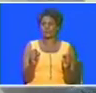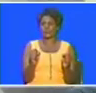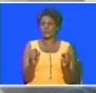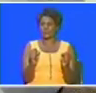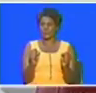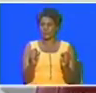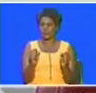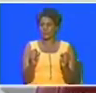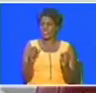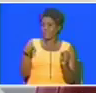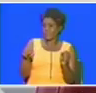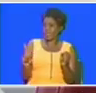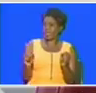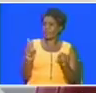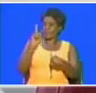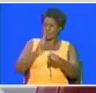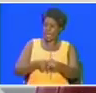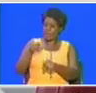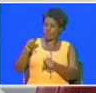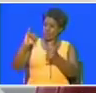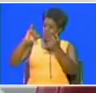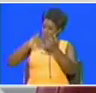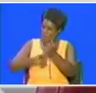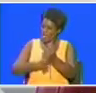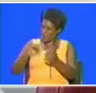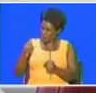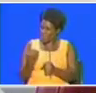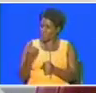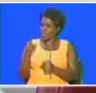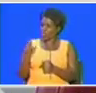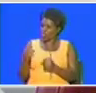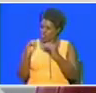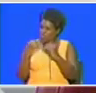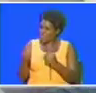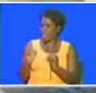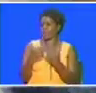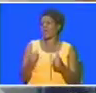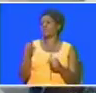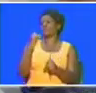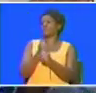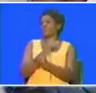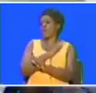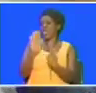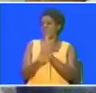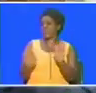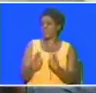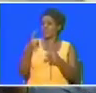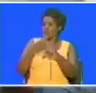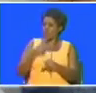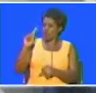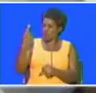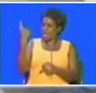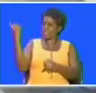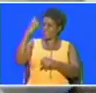kuosha vyombo." Na wewe mwenyewe mkianza kukoti, mkidate, mkioana, huku mzoesha ulikuwa unafanya kila kitu. Kwa hivyo zoesha mtu from day